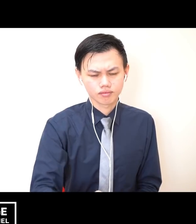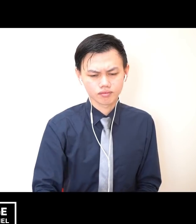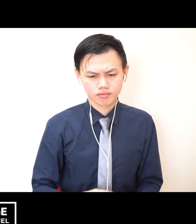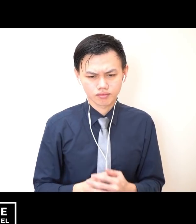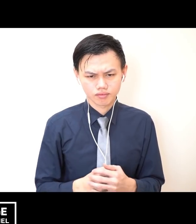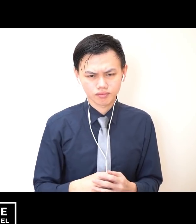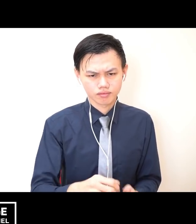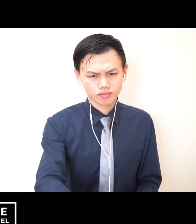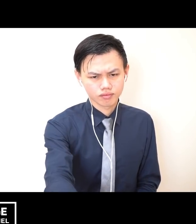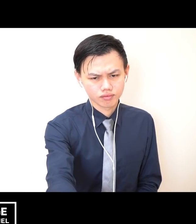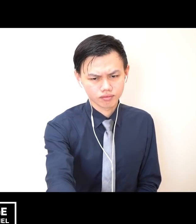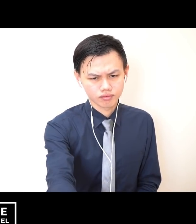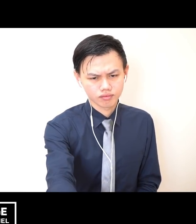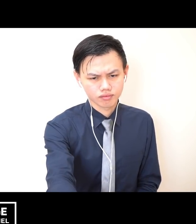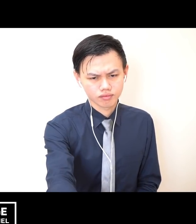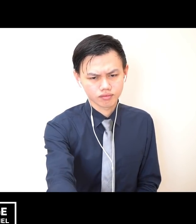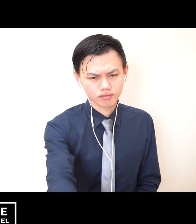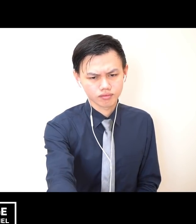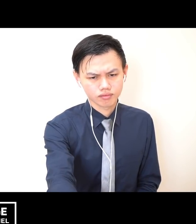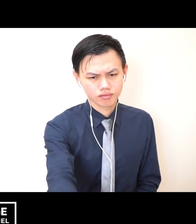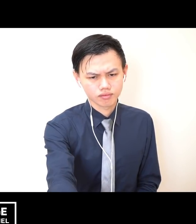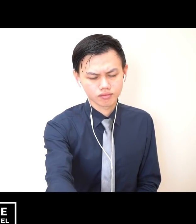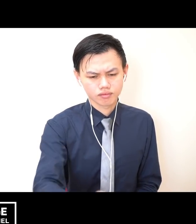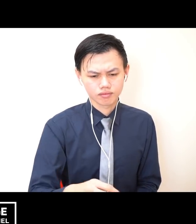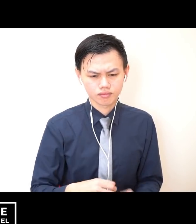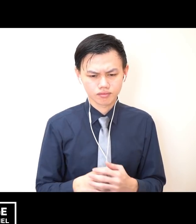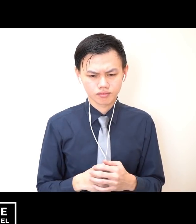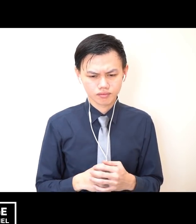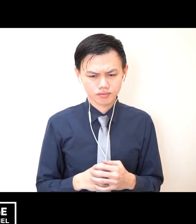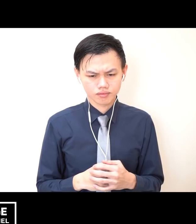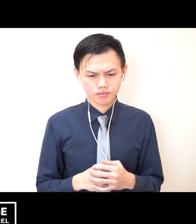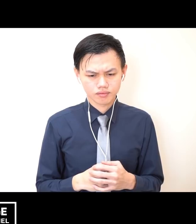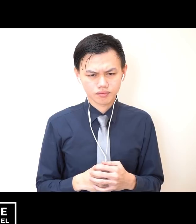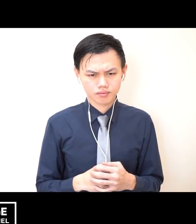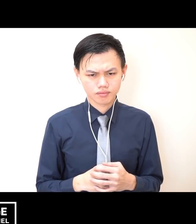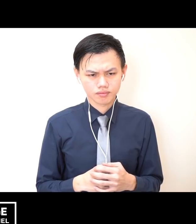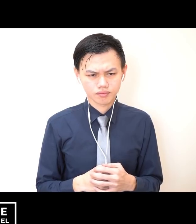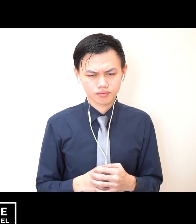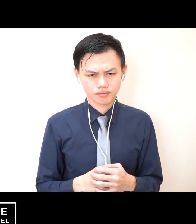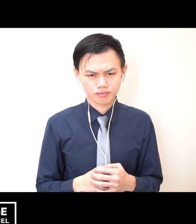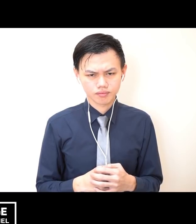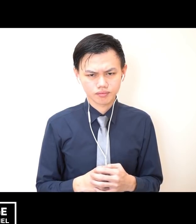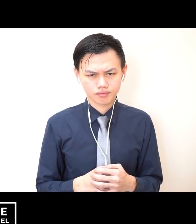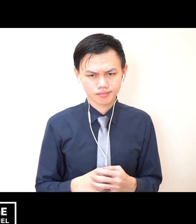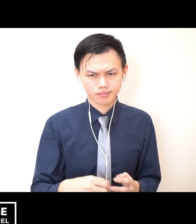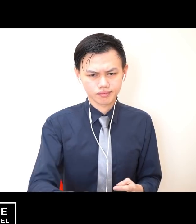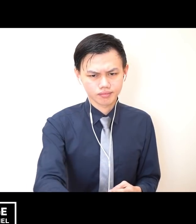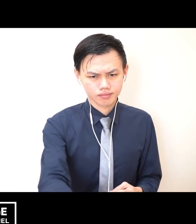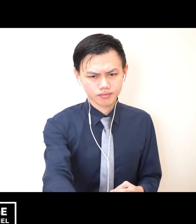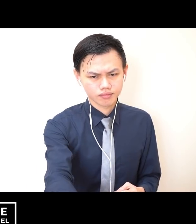Suzanne, seorang wanita berumur 90 tahun ini mengatakan begini kepada para dokter, I don't want to use